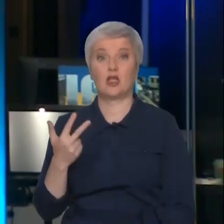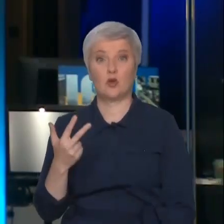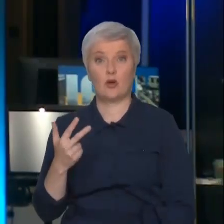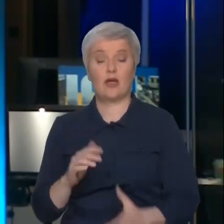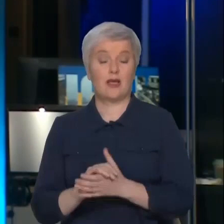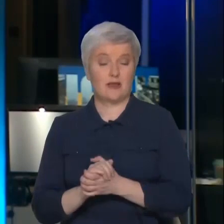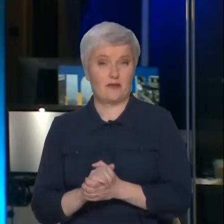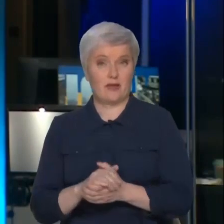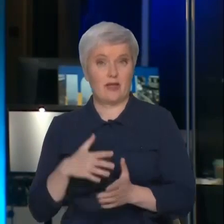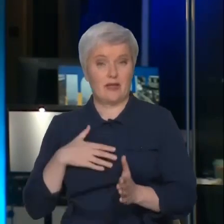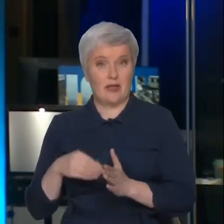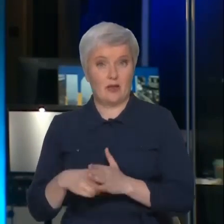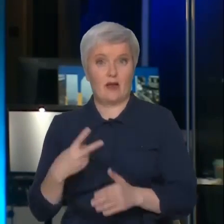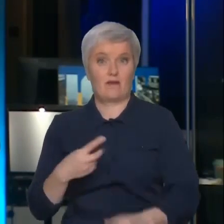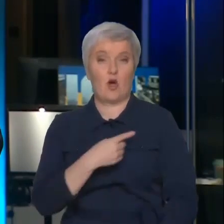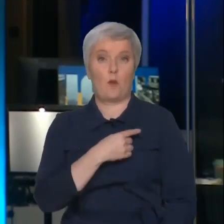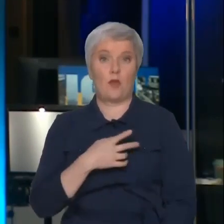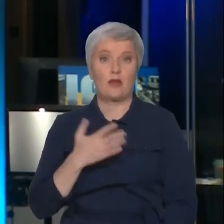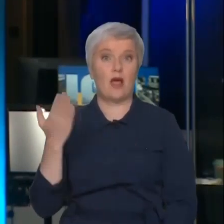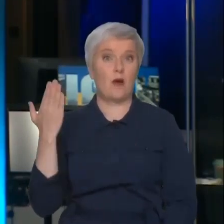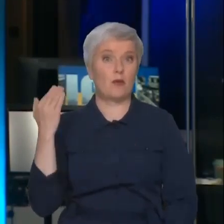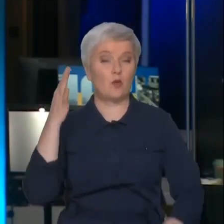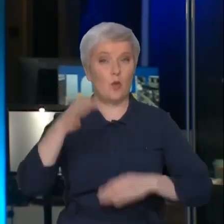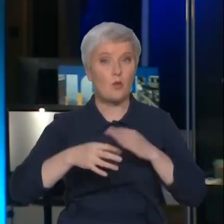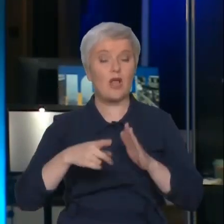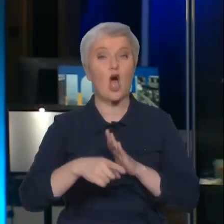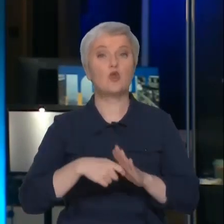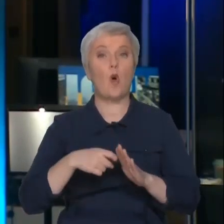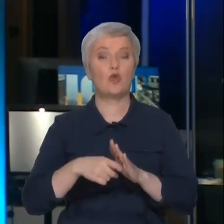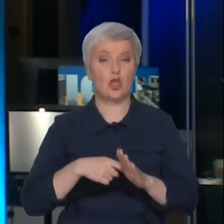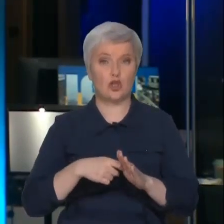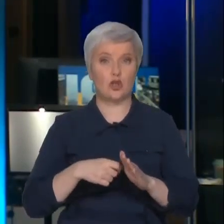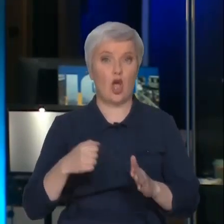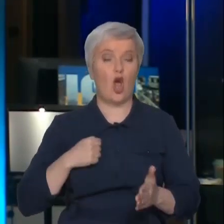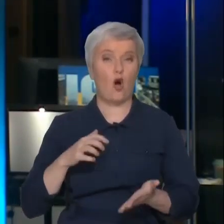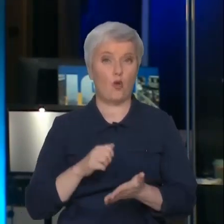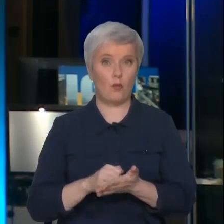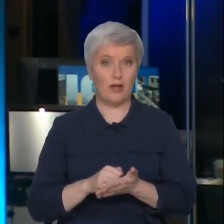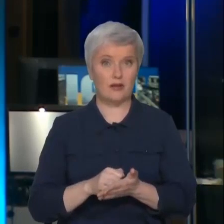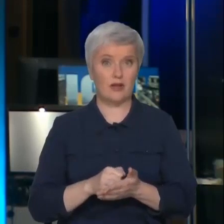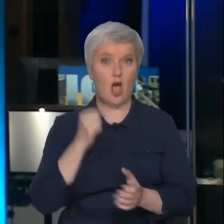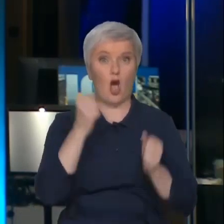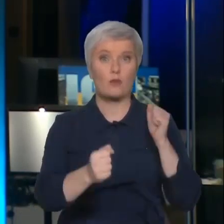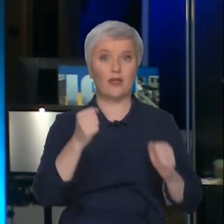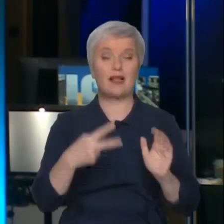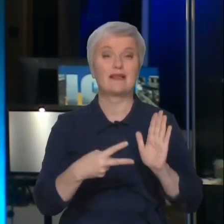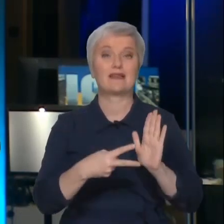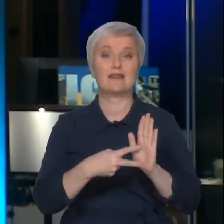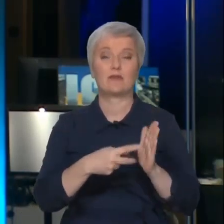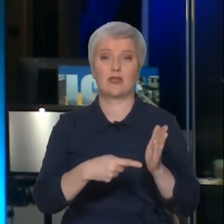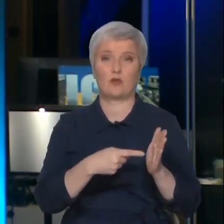2 поранені минулої доби на Донеччині. Окупанти обстріляли 7 населених пунктів області, били крилатими ракетами, градами та